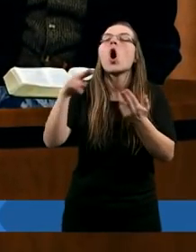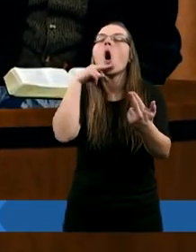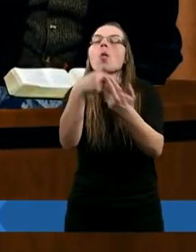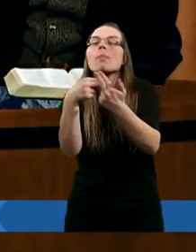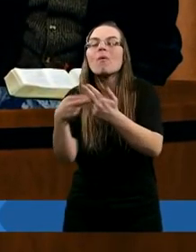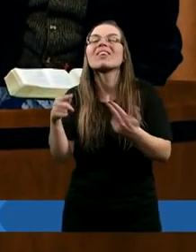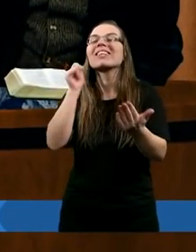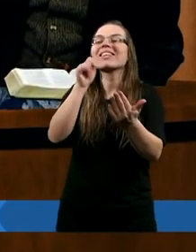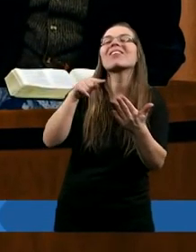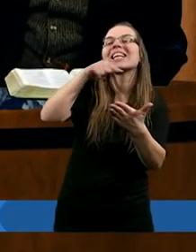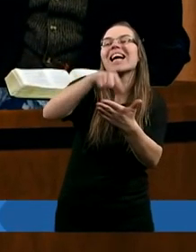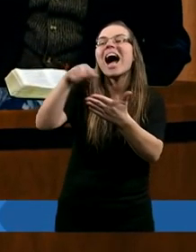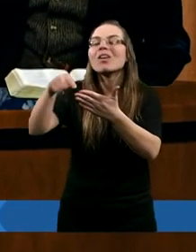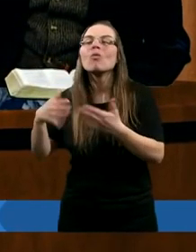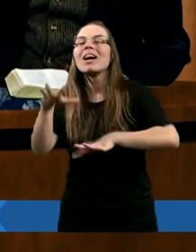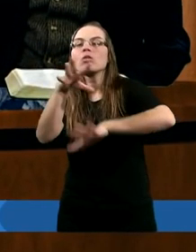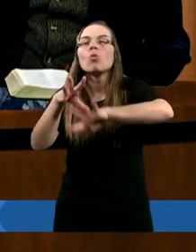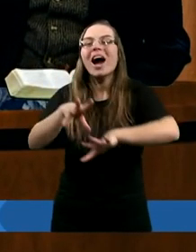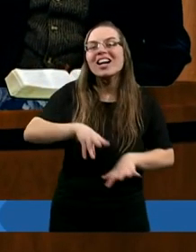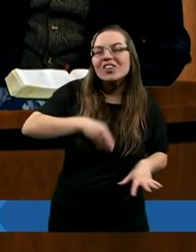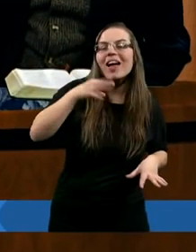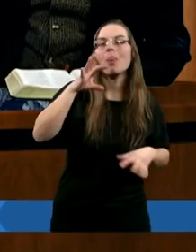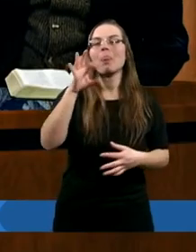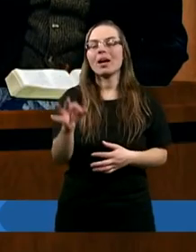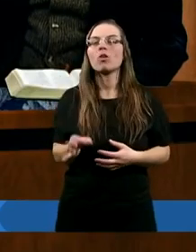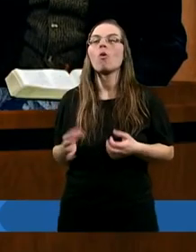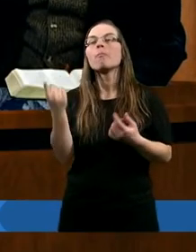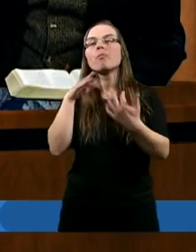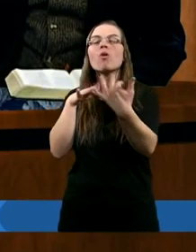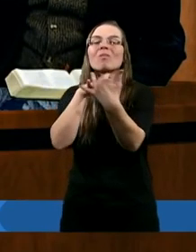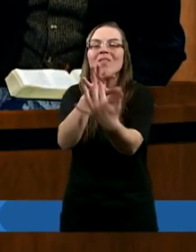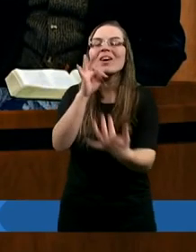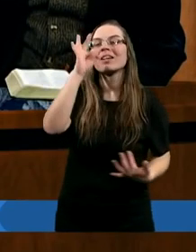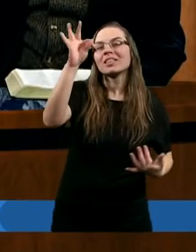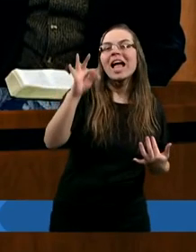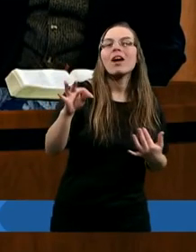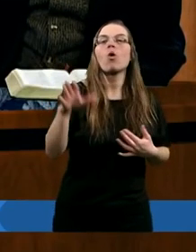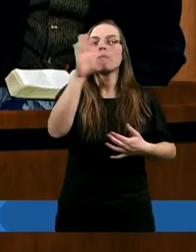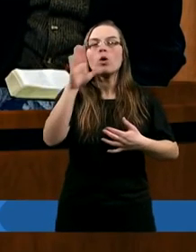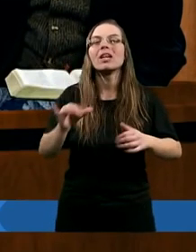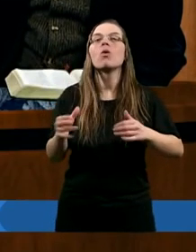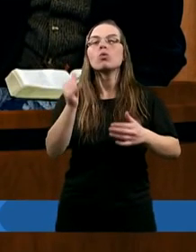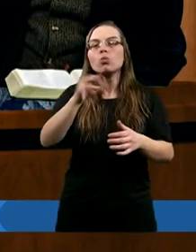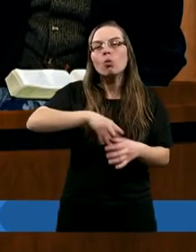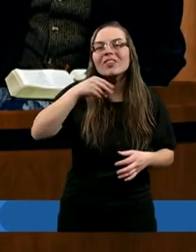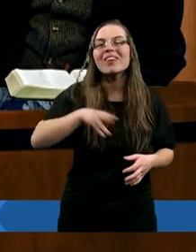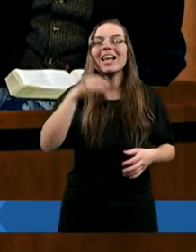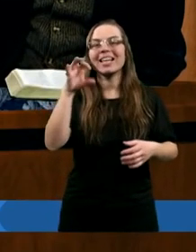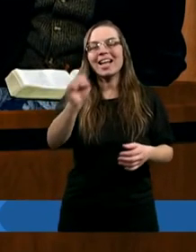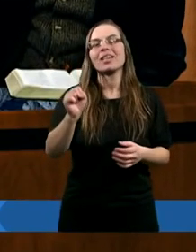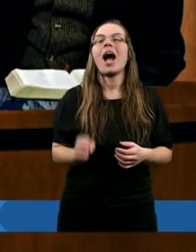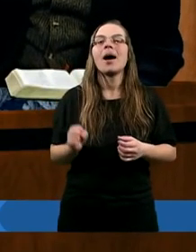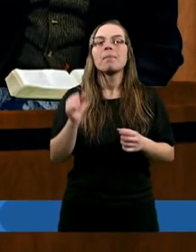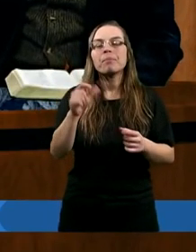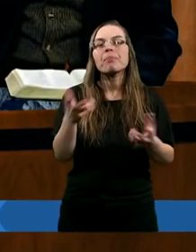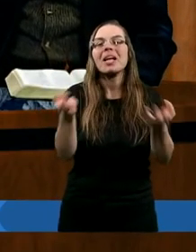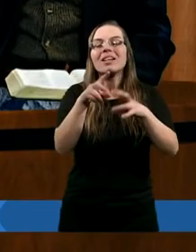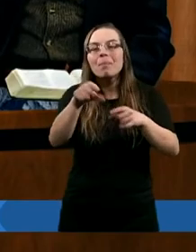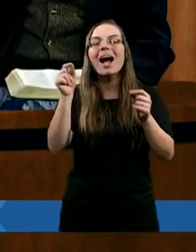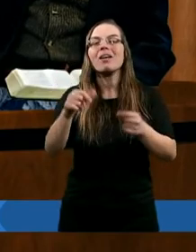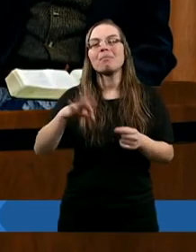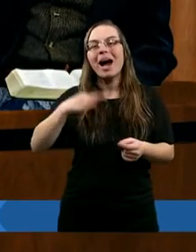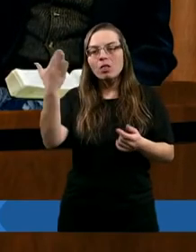wskazówek Ducha Świętego. Pod wpływem Jego bowiem zostało Pismo Święte zebrane,